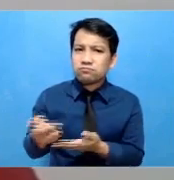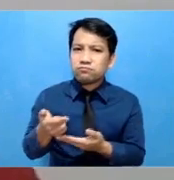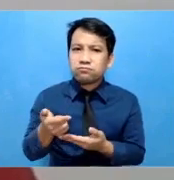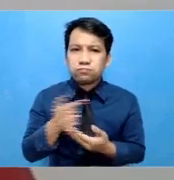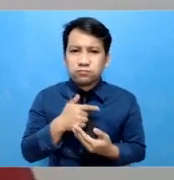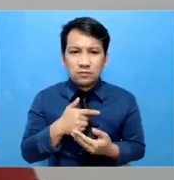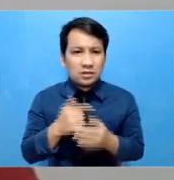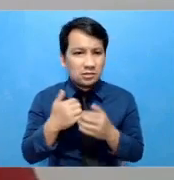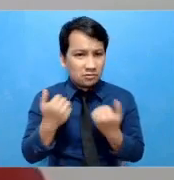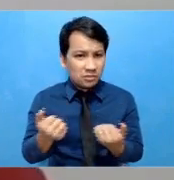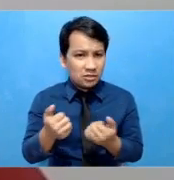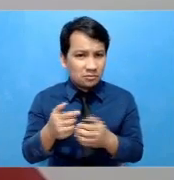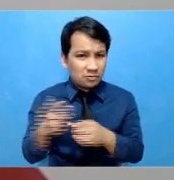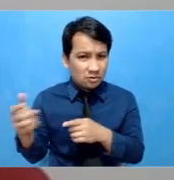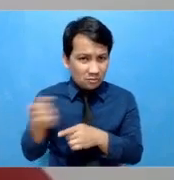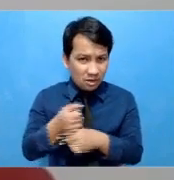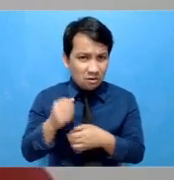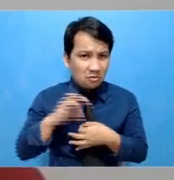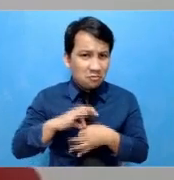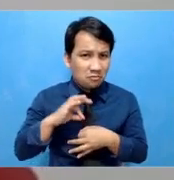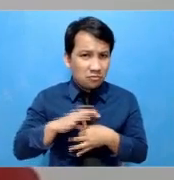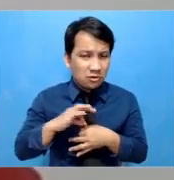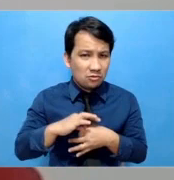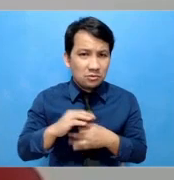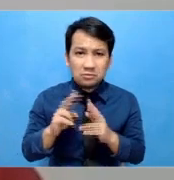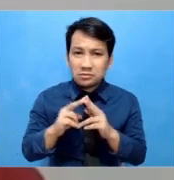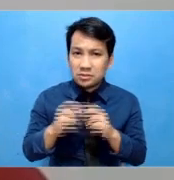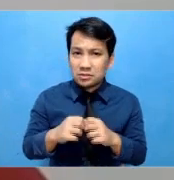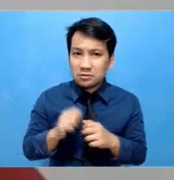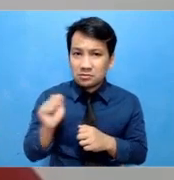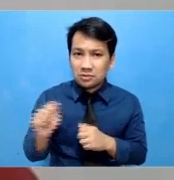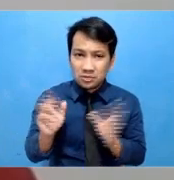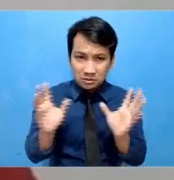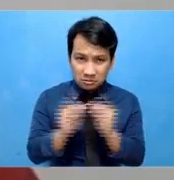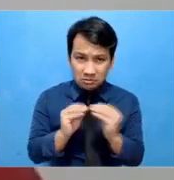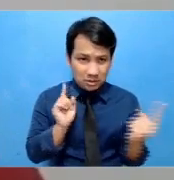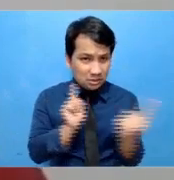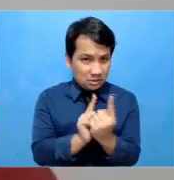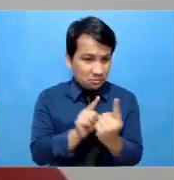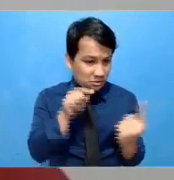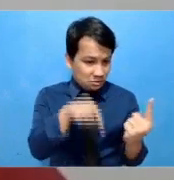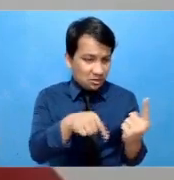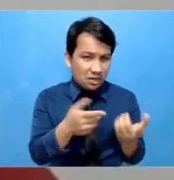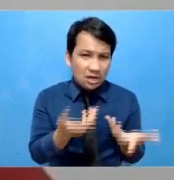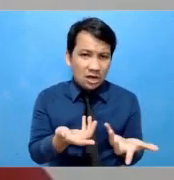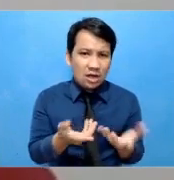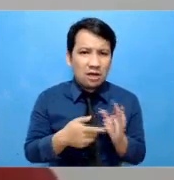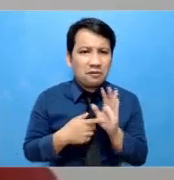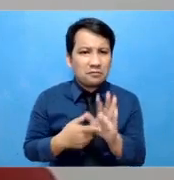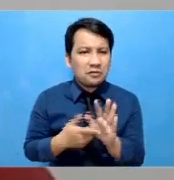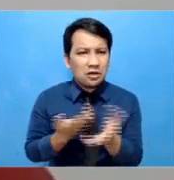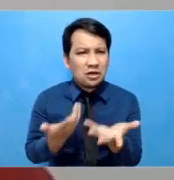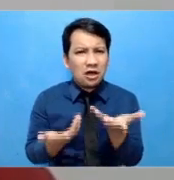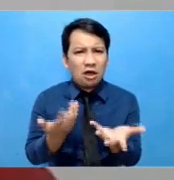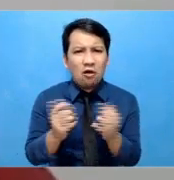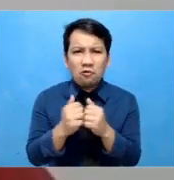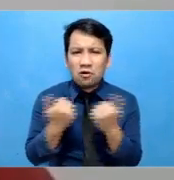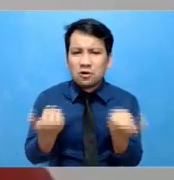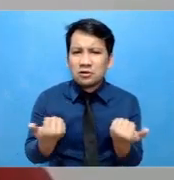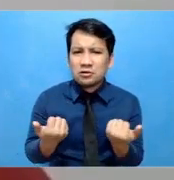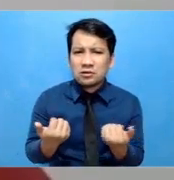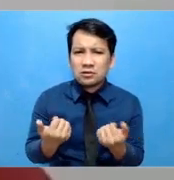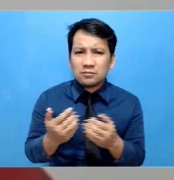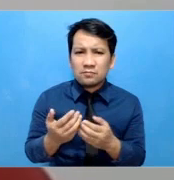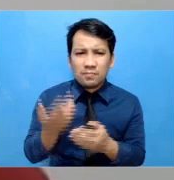paano ka makakakuha ng boto without even meeting that person, no? So probably, I don't know if you